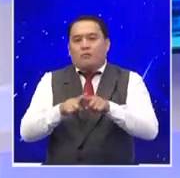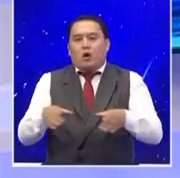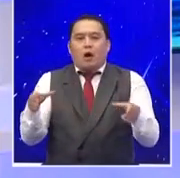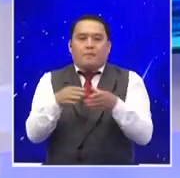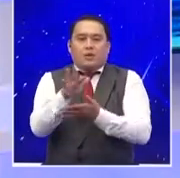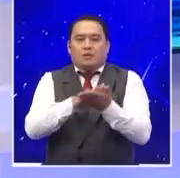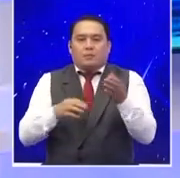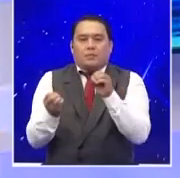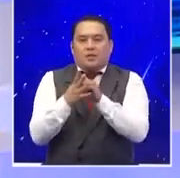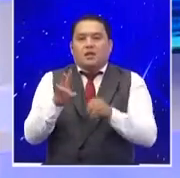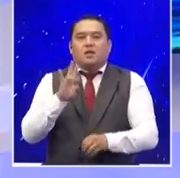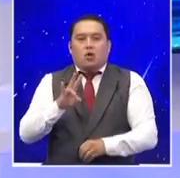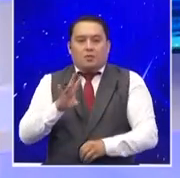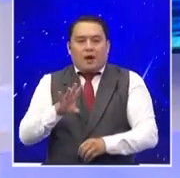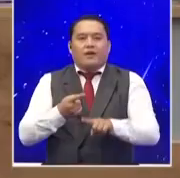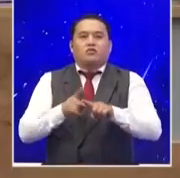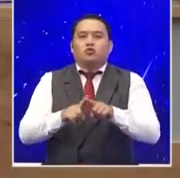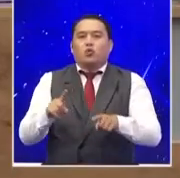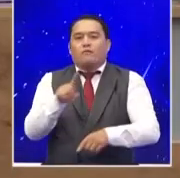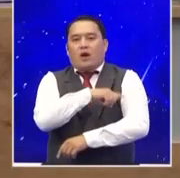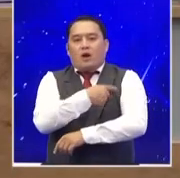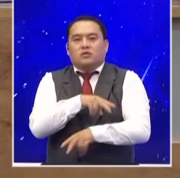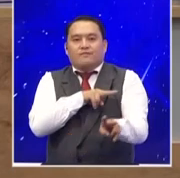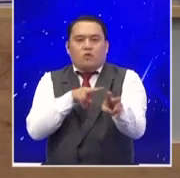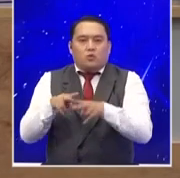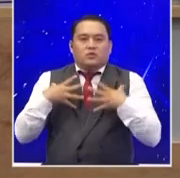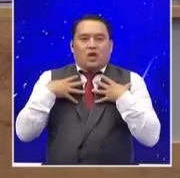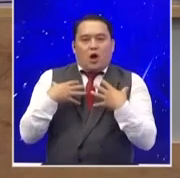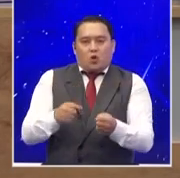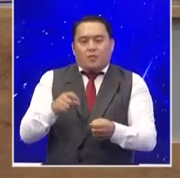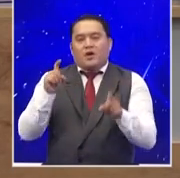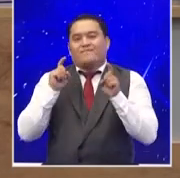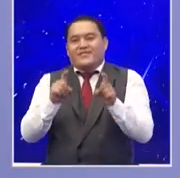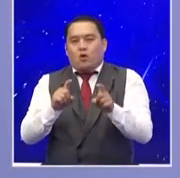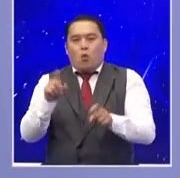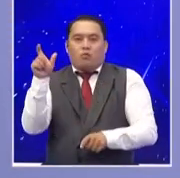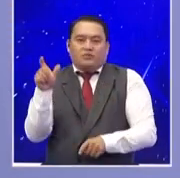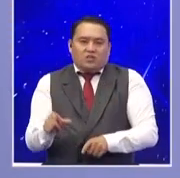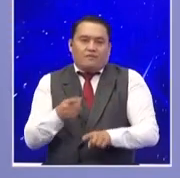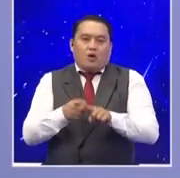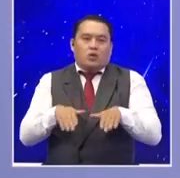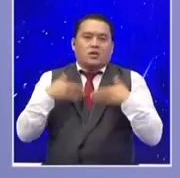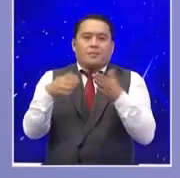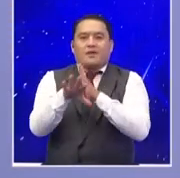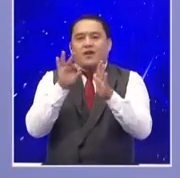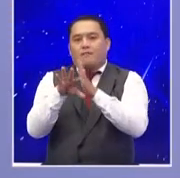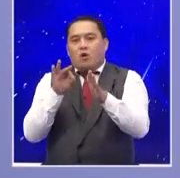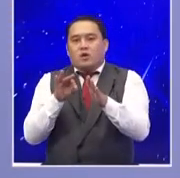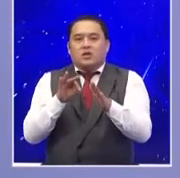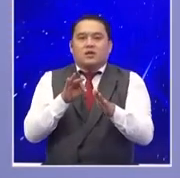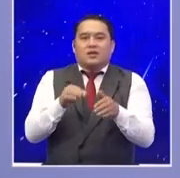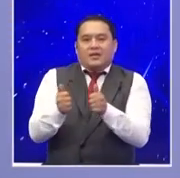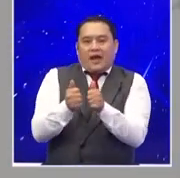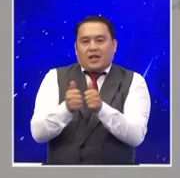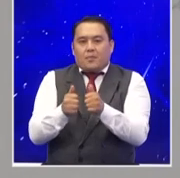Кампания продлится до 15 ноября. Для того, чтобы врач мог наблюдать за здоровьем прикрепленных пациентов, рекомендуется выбирать поликлинику в